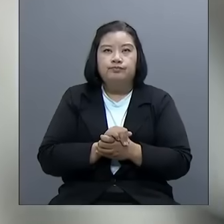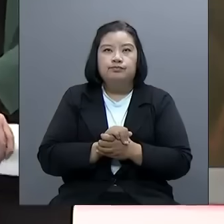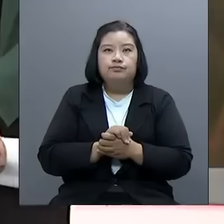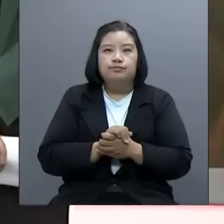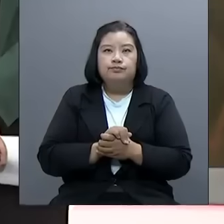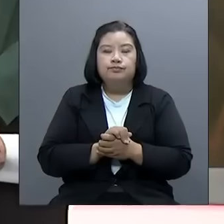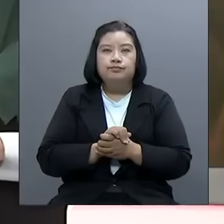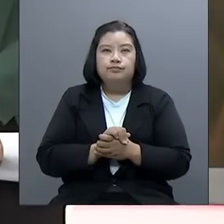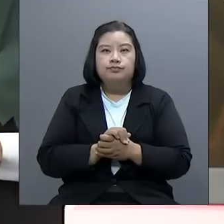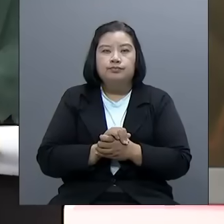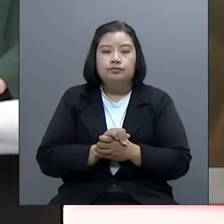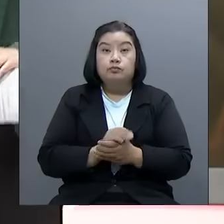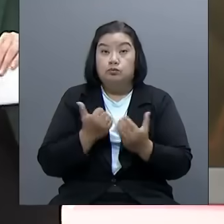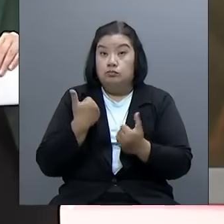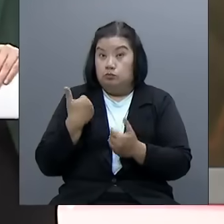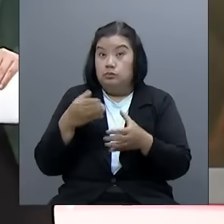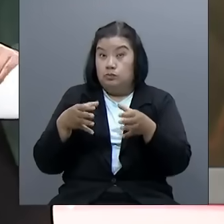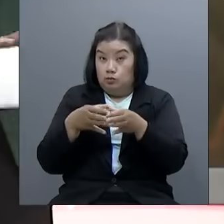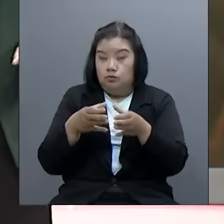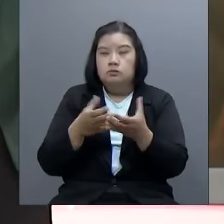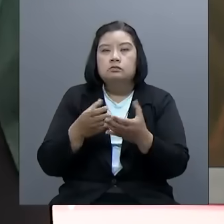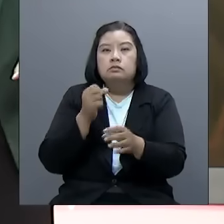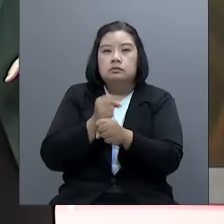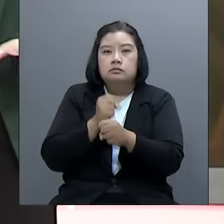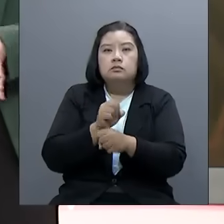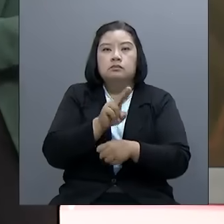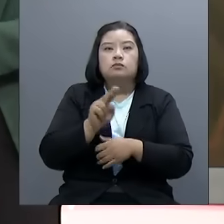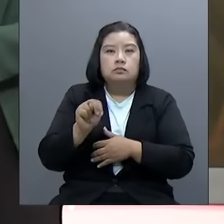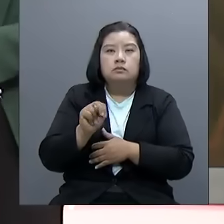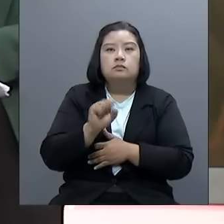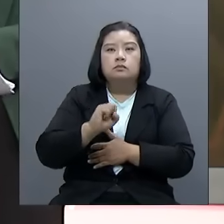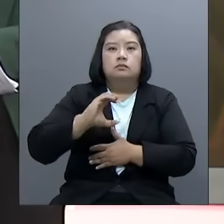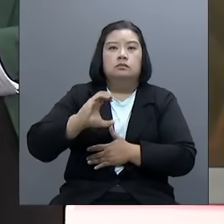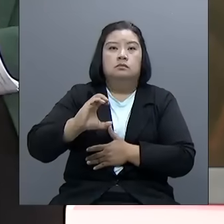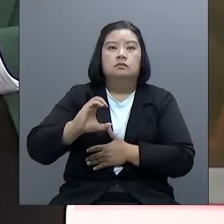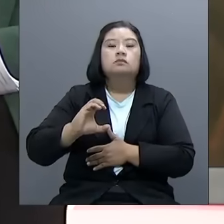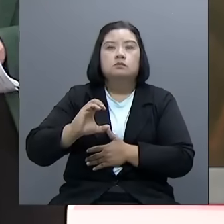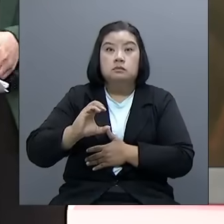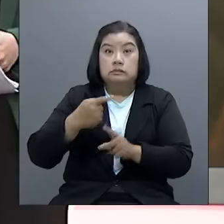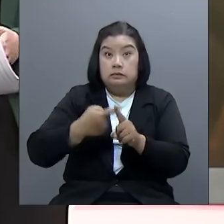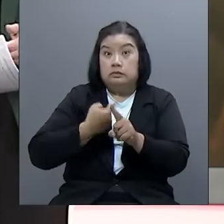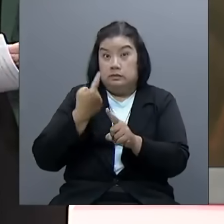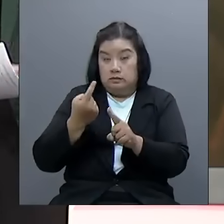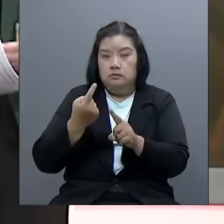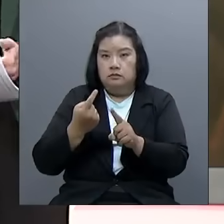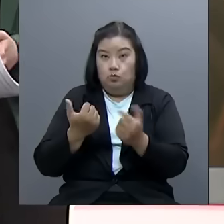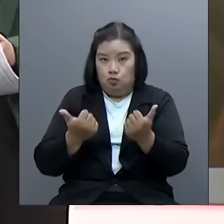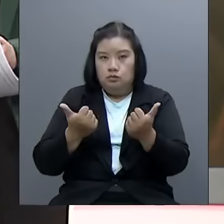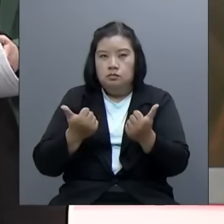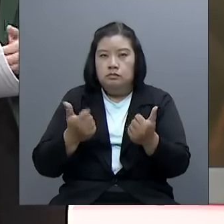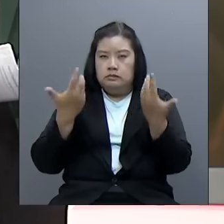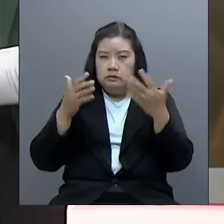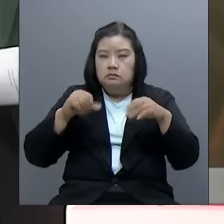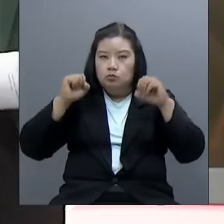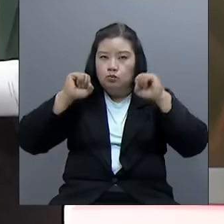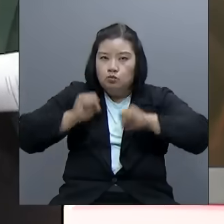ค่ะคณะมนตรีความมั่นคงแห่งสหประชาชาติหรือว่า unscต้องใช้เวลามากกว่า 1เดือนนะคะกว่าที่จะสามารถผ่านมติ